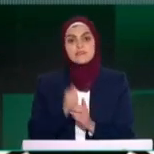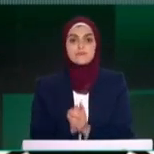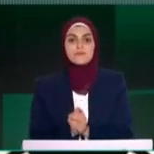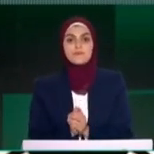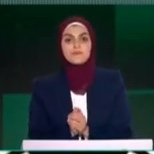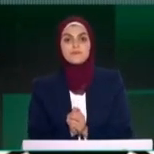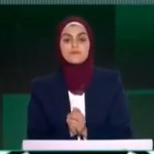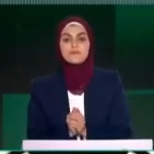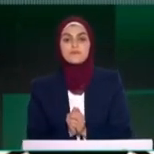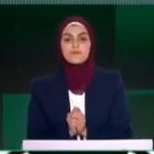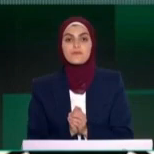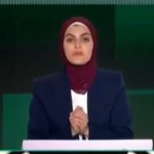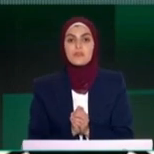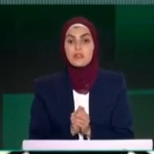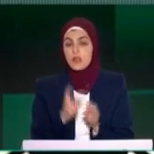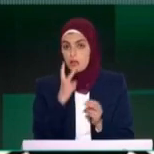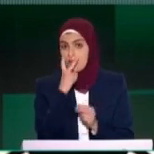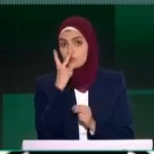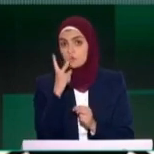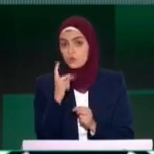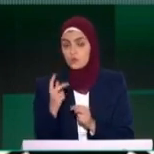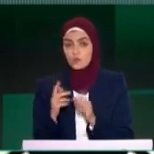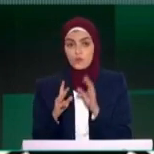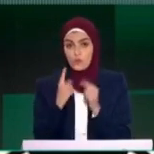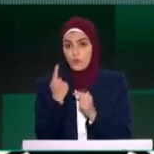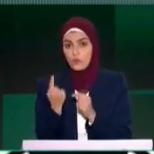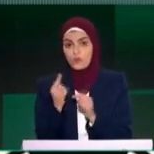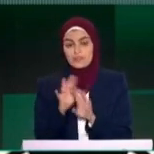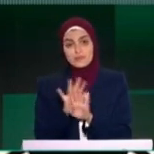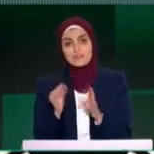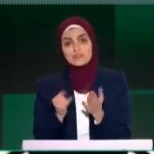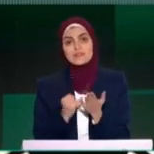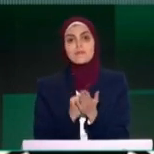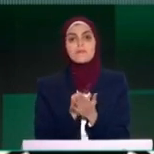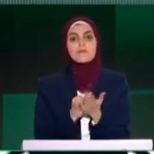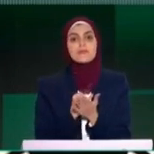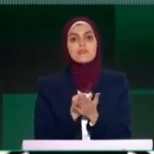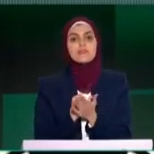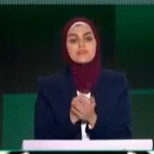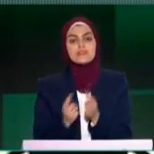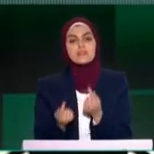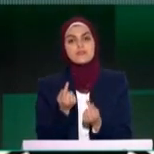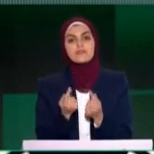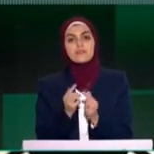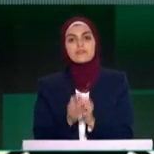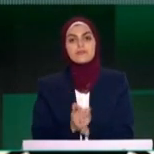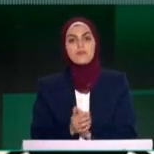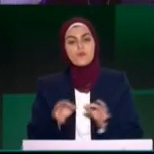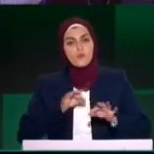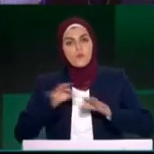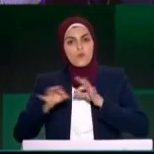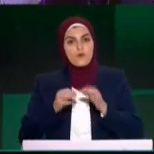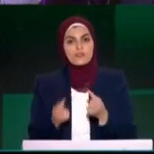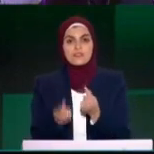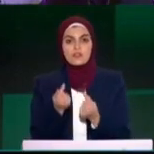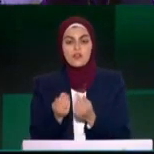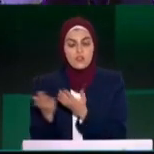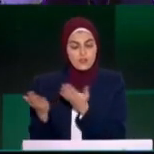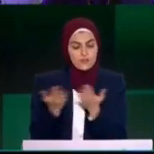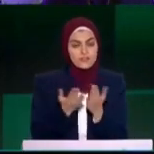لحضرتك واحدة من المدارس الحقلية مع المزارعين ومهندس الإرشاد الزراعي. اتفضل باشمهندس